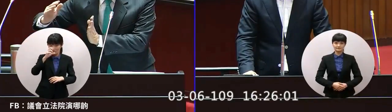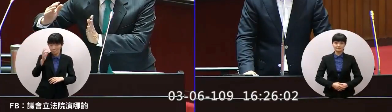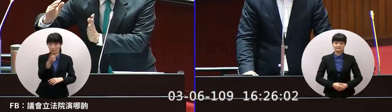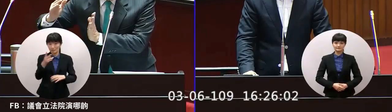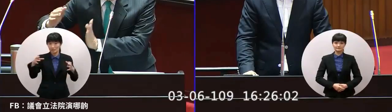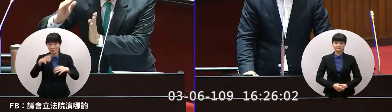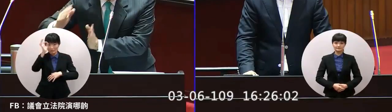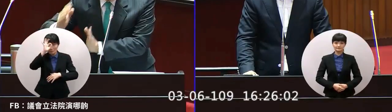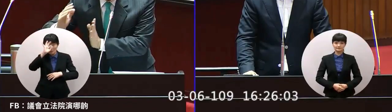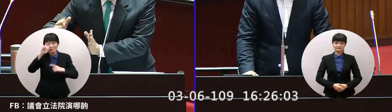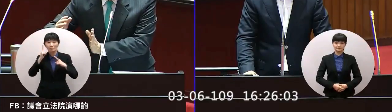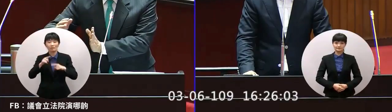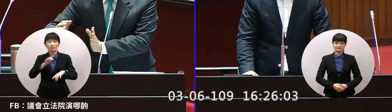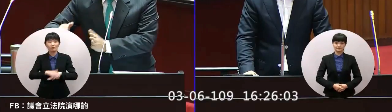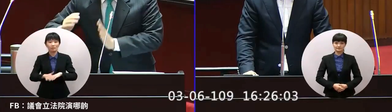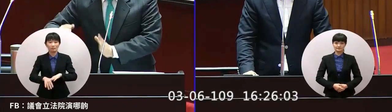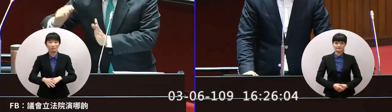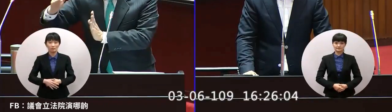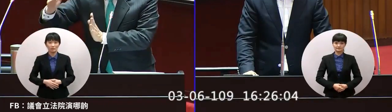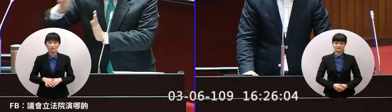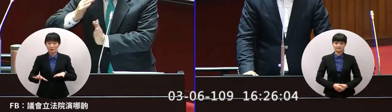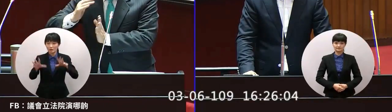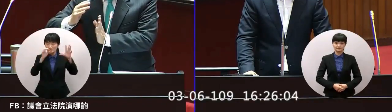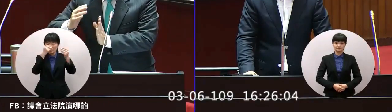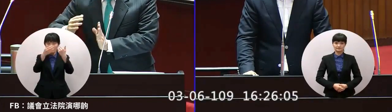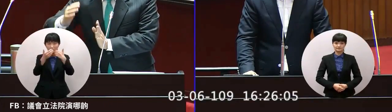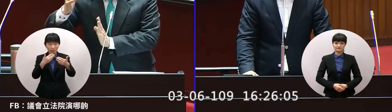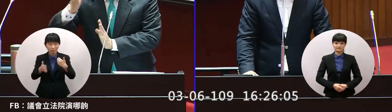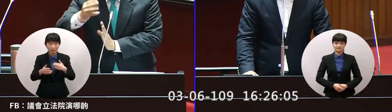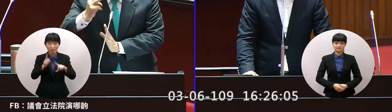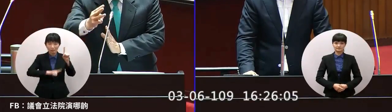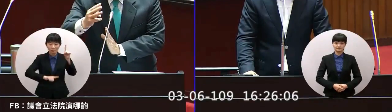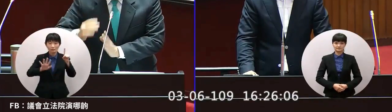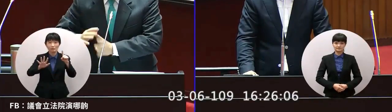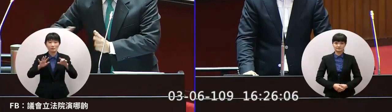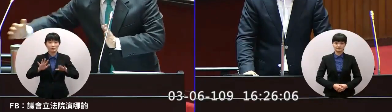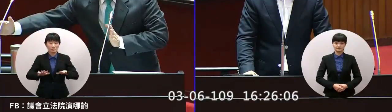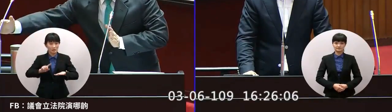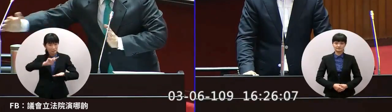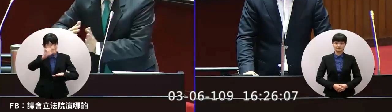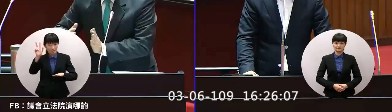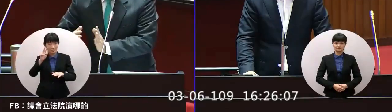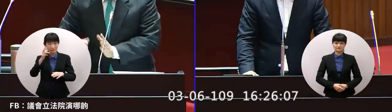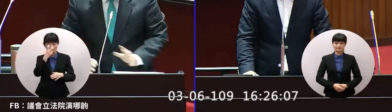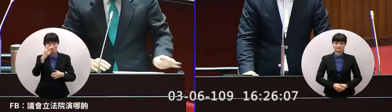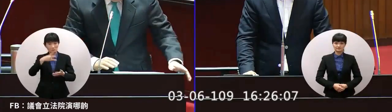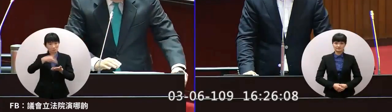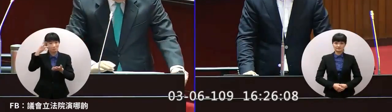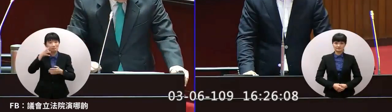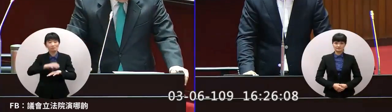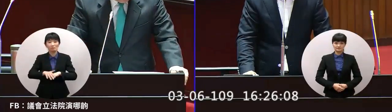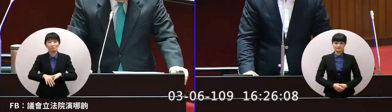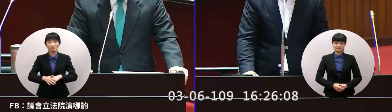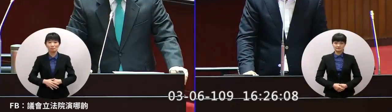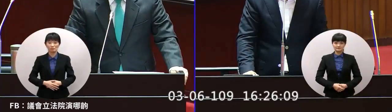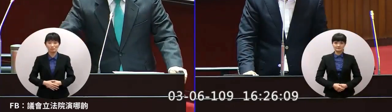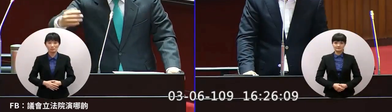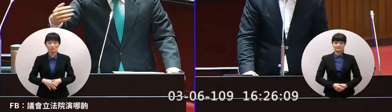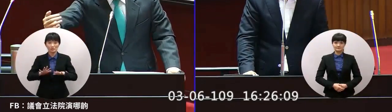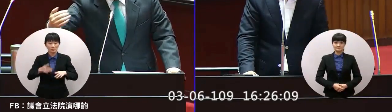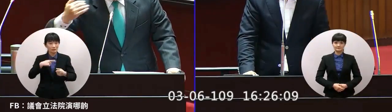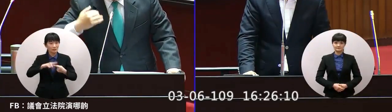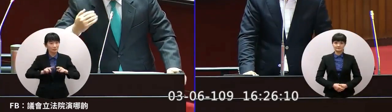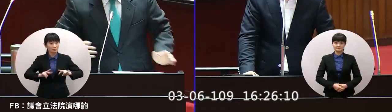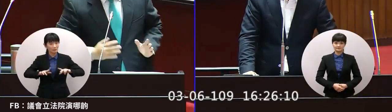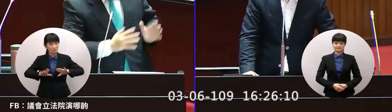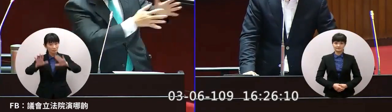然这个落差吼，阮即摆是用这个速度吼，一工变三届来个。缩小啊，所以应该是会愈来愈好。